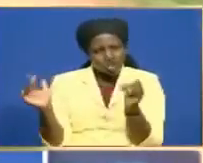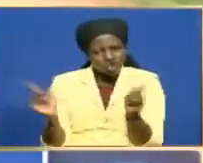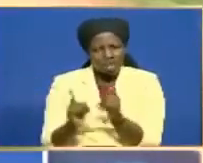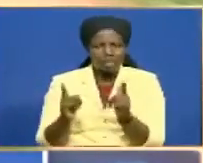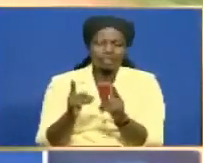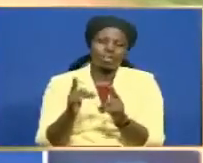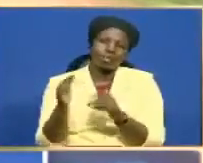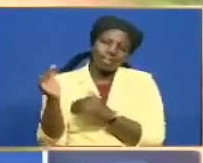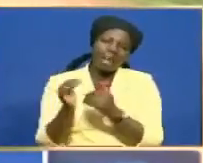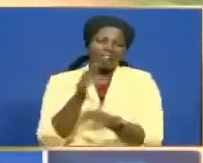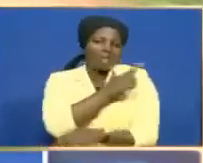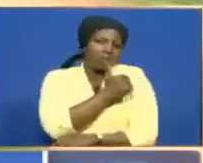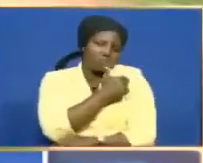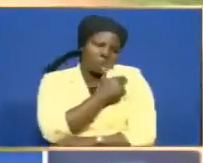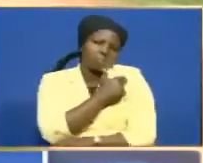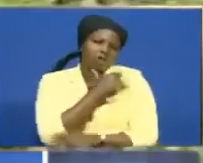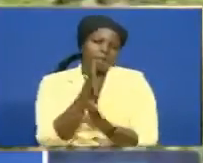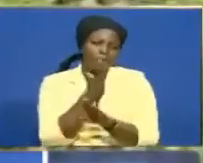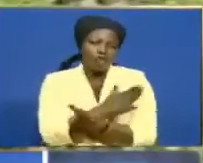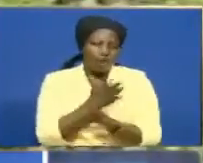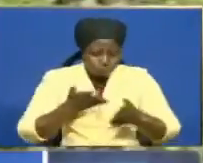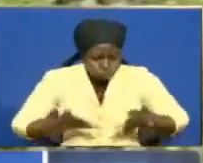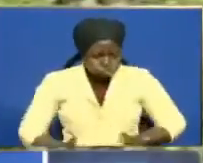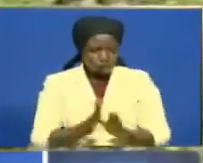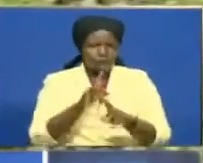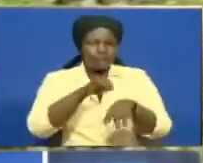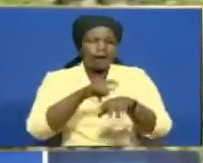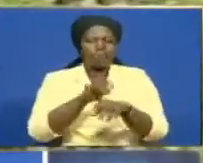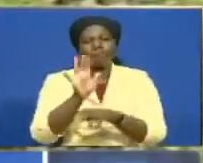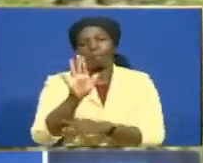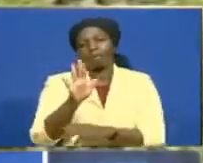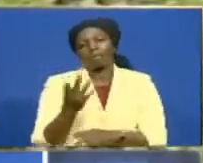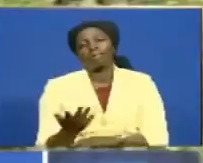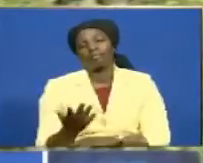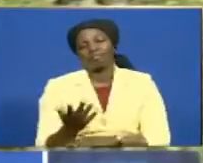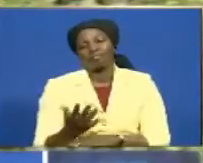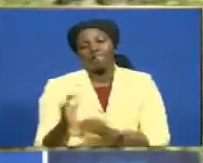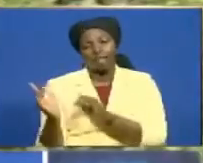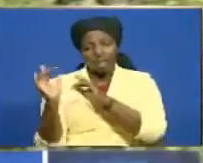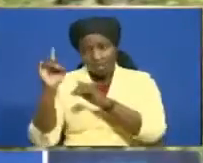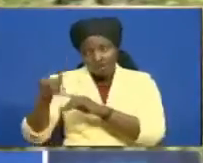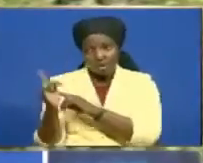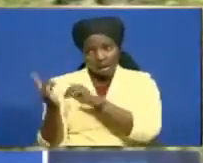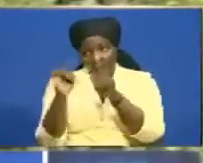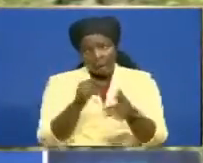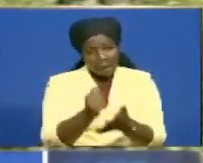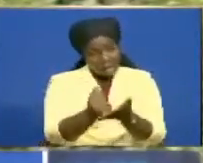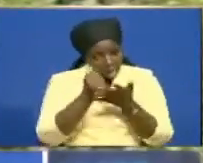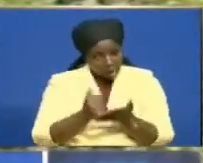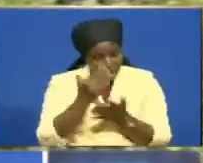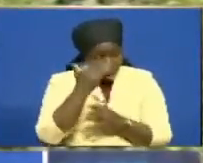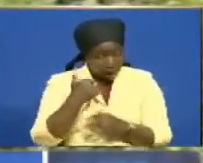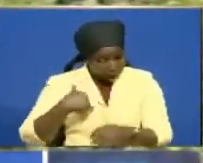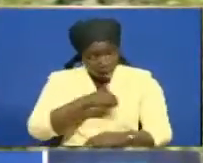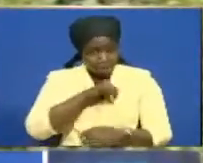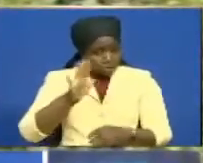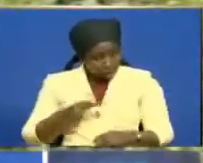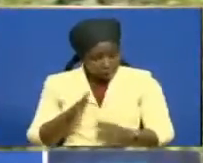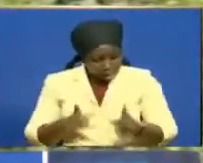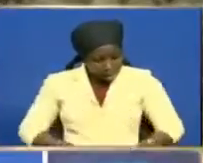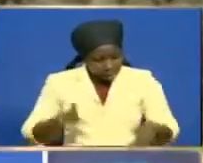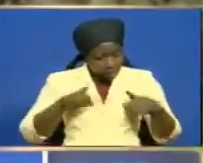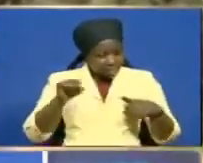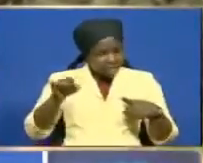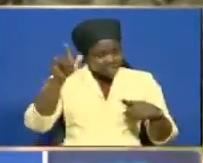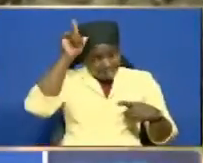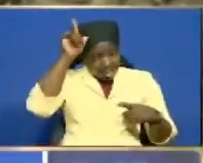kabla ya wakati wao wa kujifungua. Wakuje watusaidie juu sisi wakina mama wa Isisi tuko na shida sana